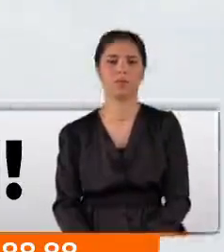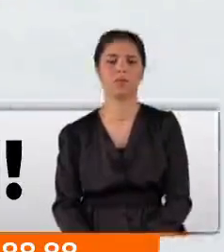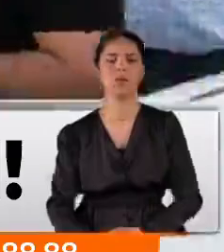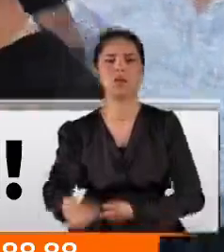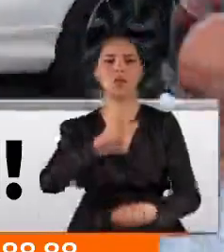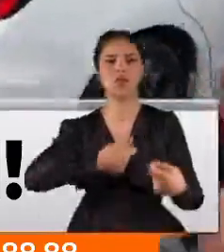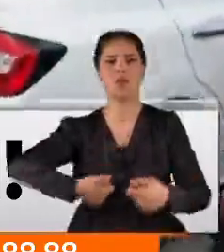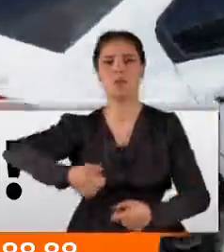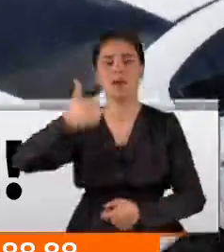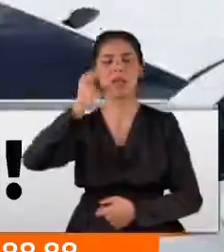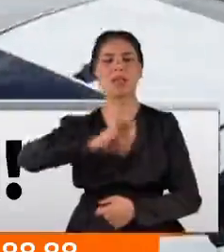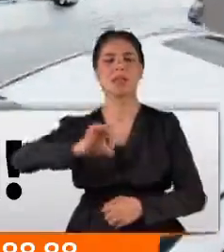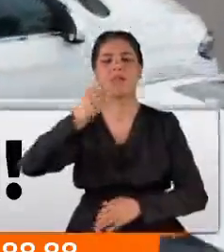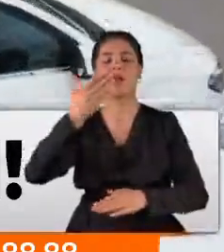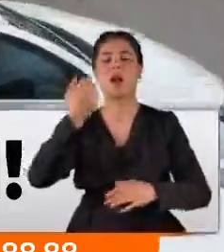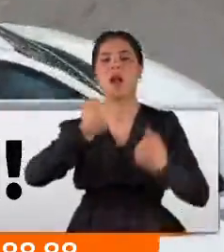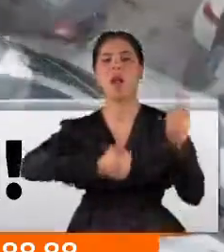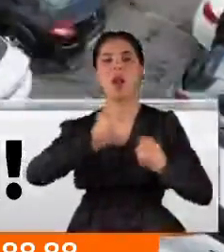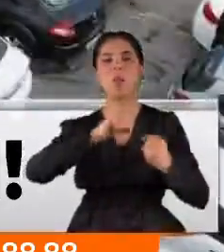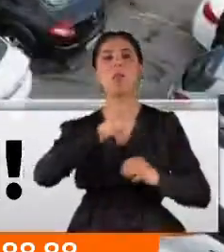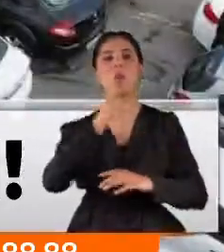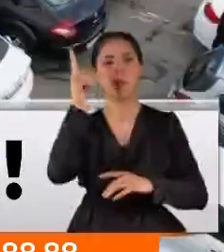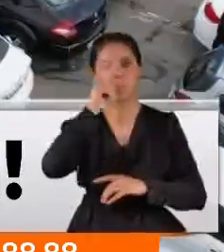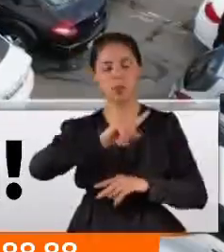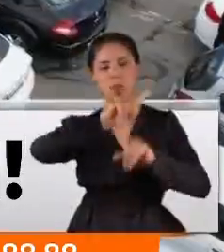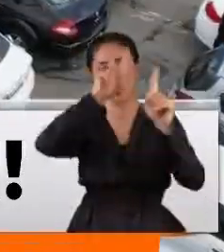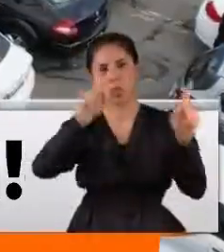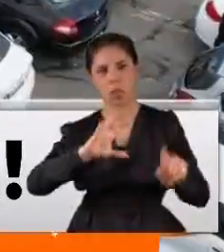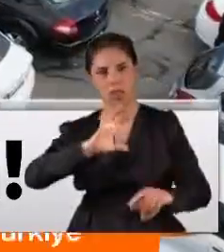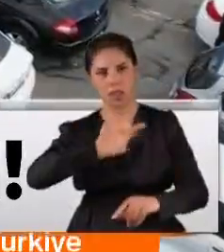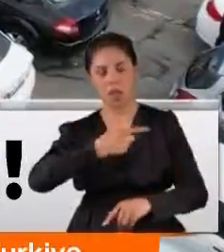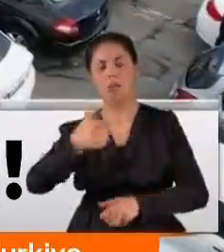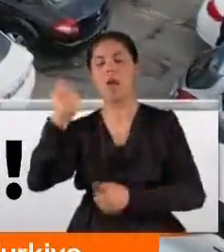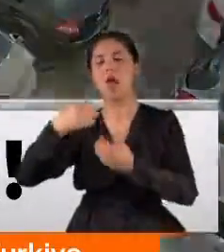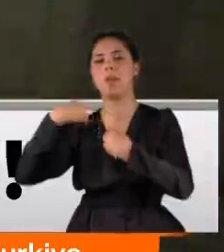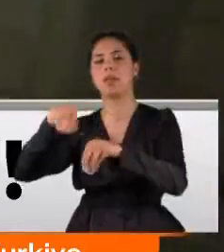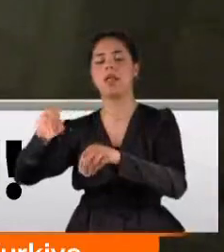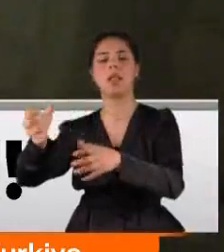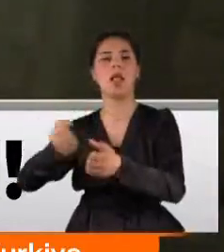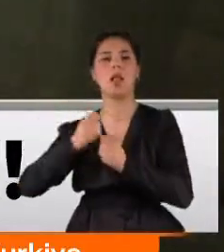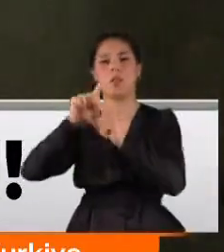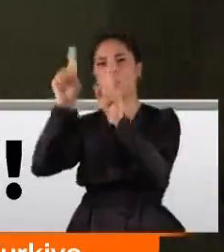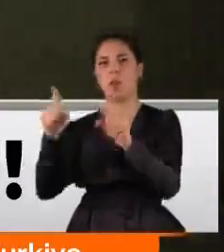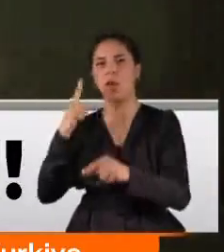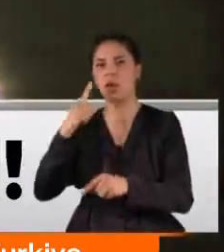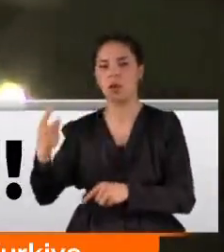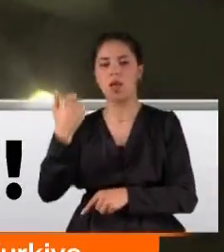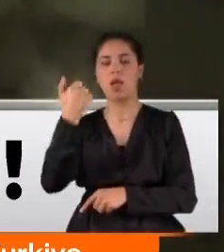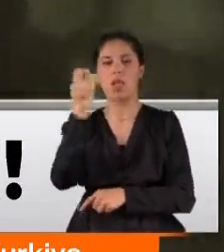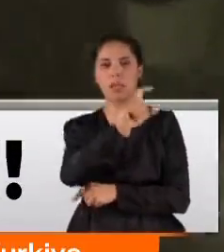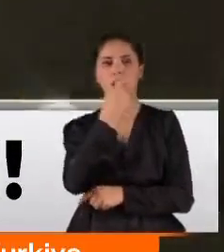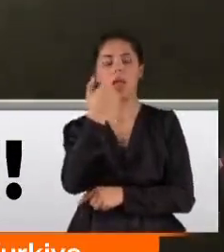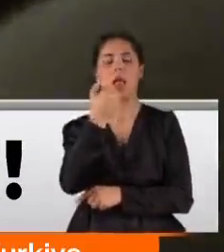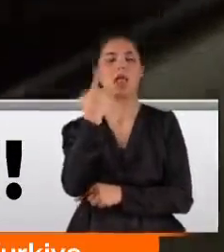Ticaret Bakanlığı sıfır araç piyasasını fırsata çevirmeye kalkan bayi ve galerilere geçit vermedi. 6 ay ve 6000 kilometre